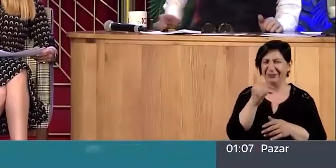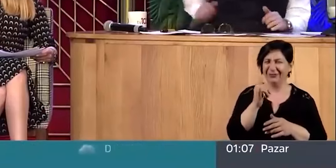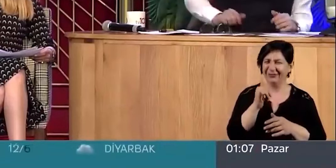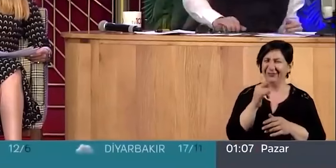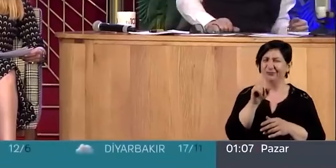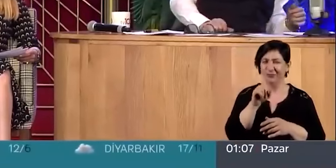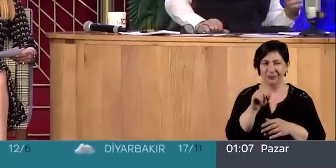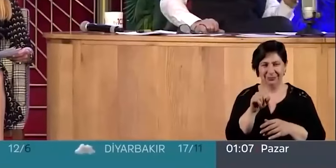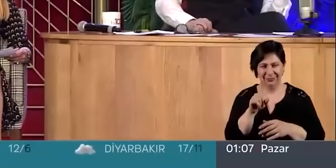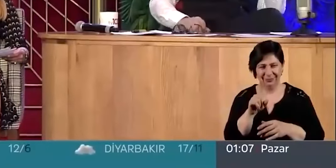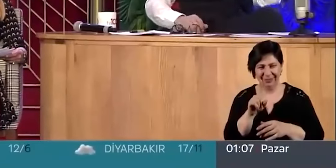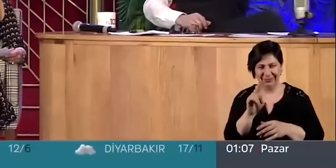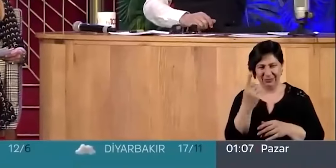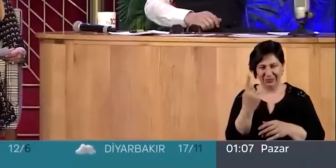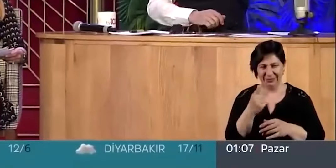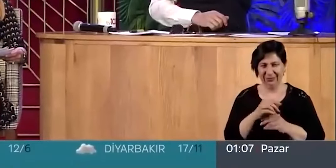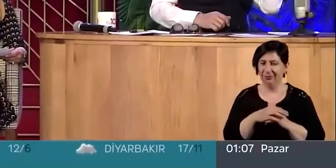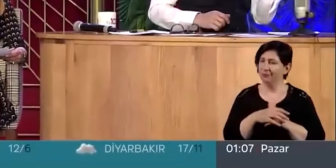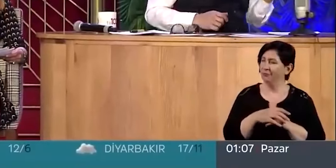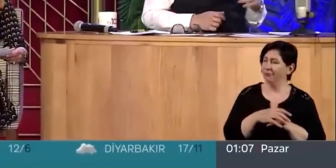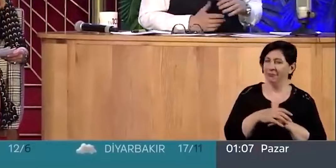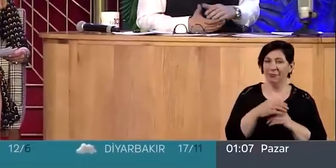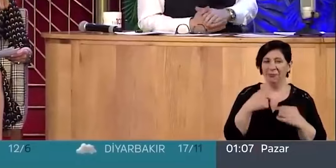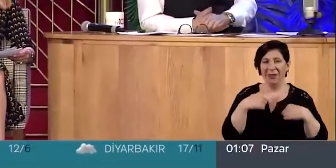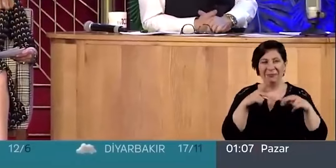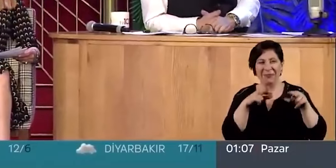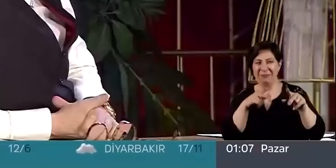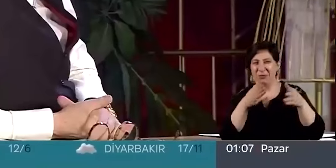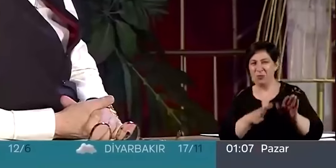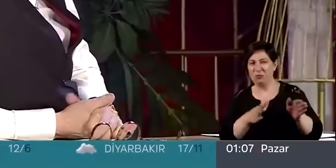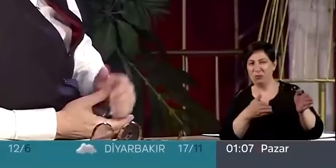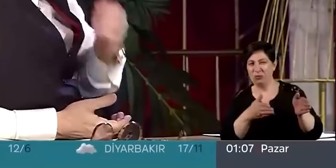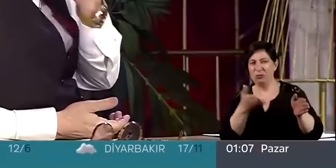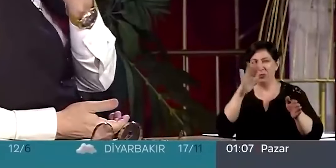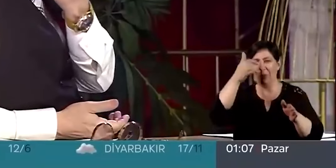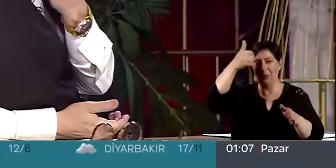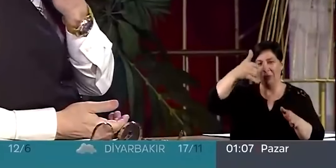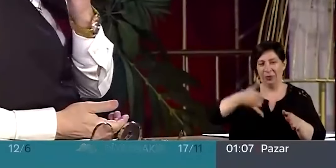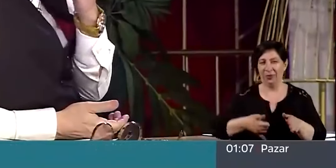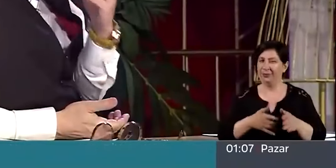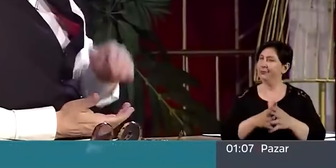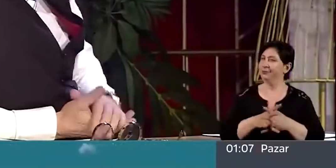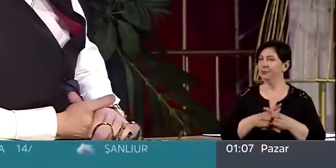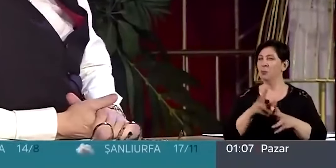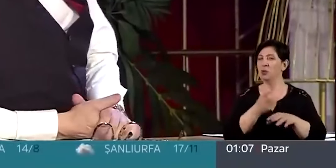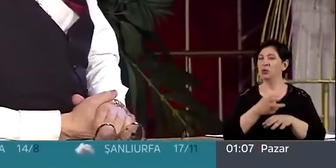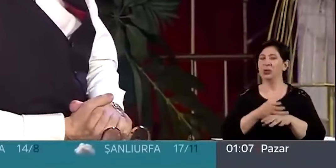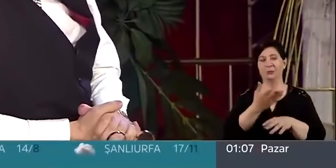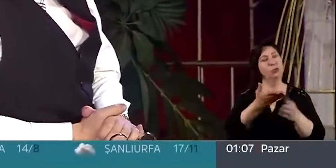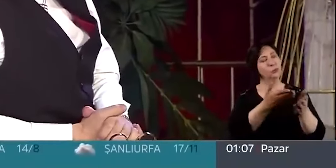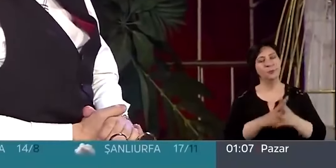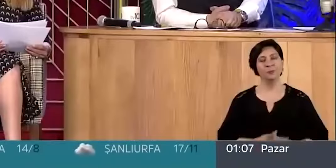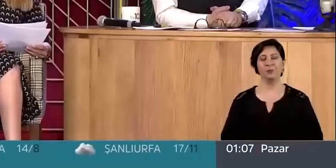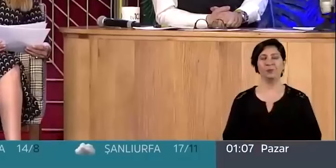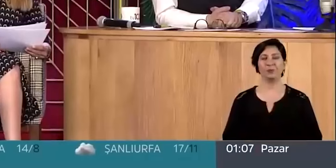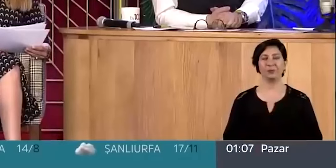Saçmasın. 1.71. Oho. Benim kadar doğmuş. Sonra kısaldım. Benim kadar doğmuş maşallah. Buyursunlar